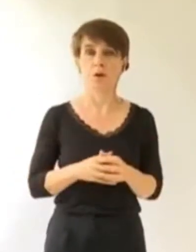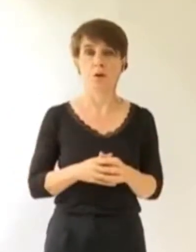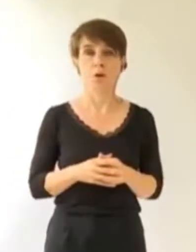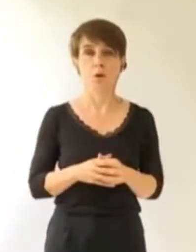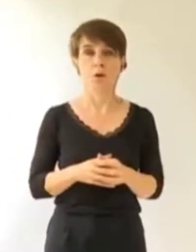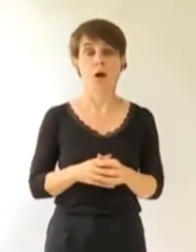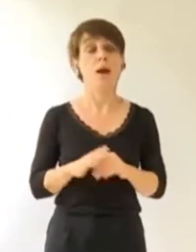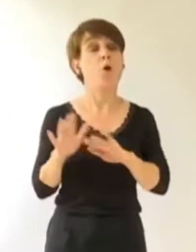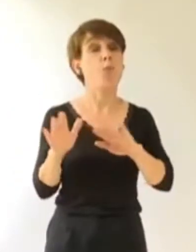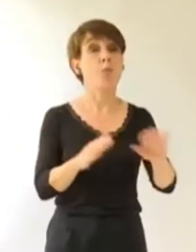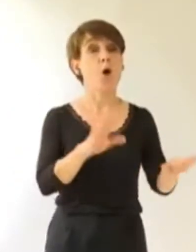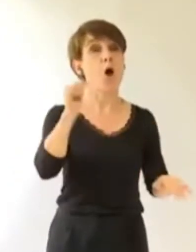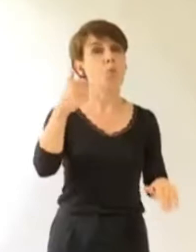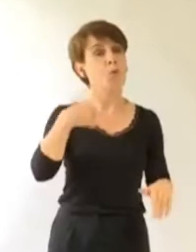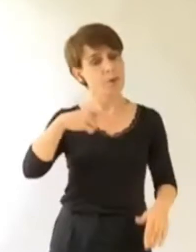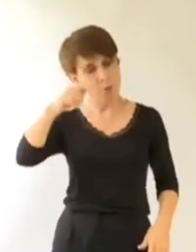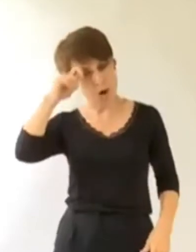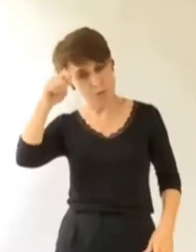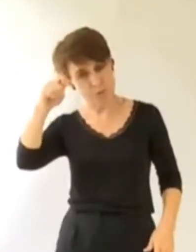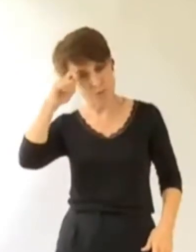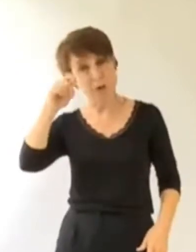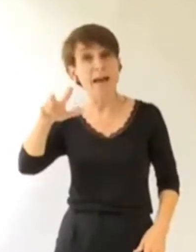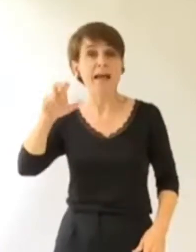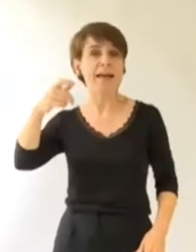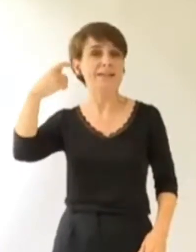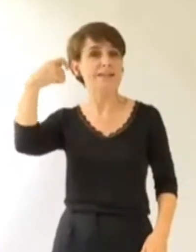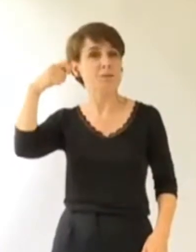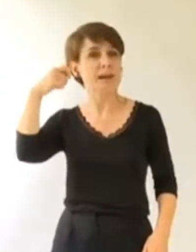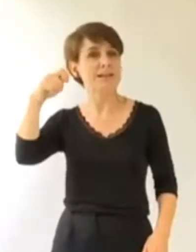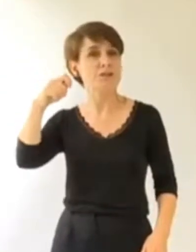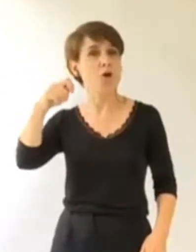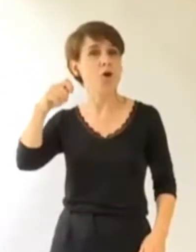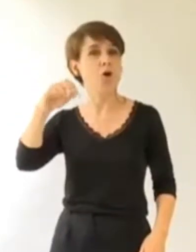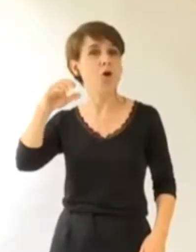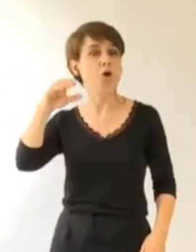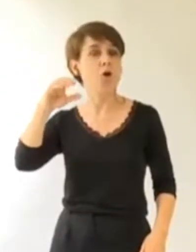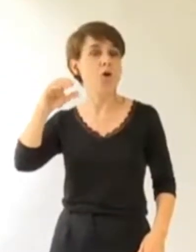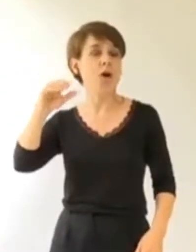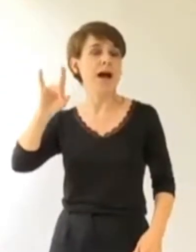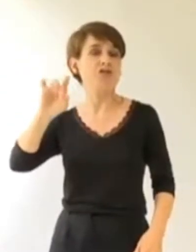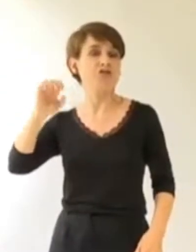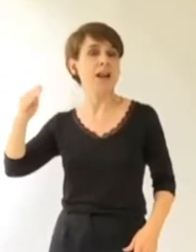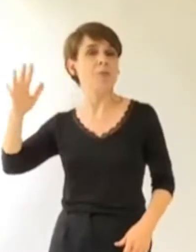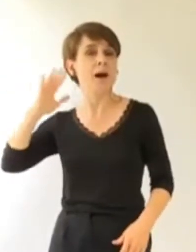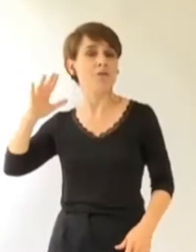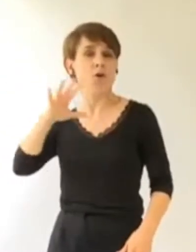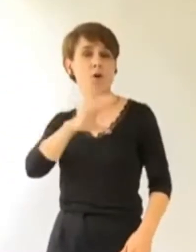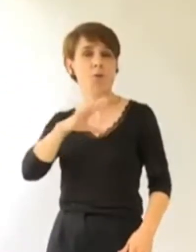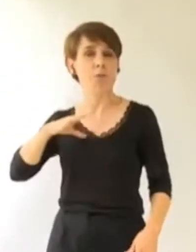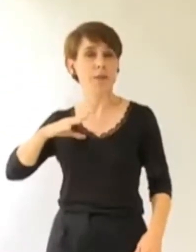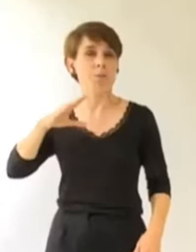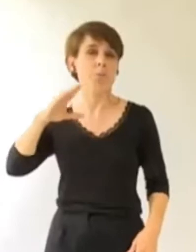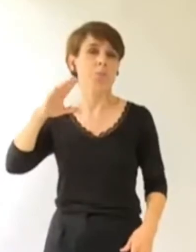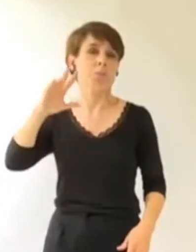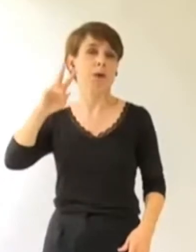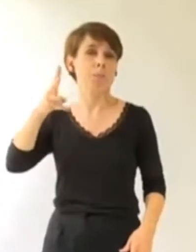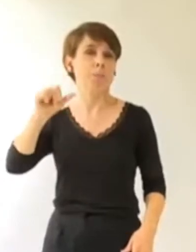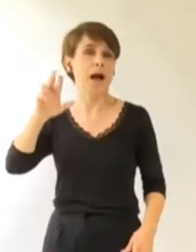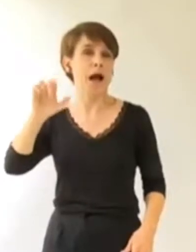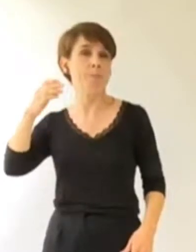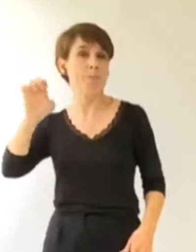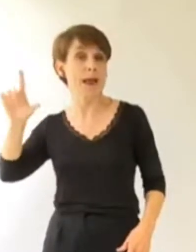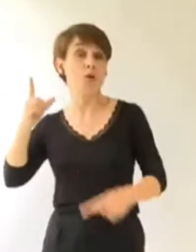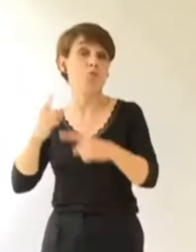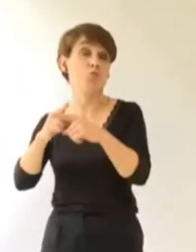aux deux présidentes de l'Office HLM de l'époque, Mme Marie-Thérèse Fion et Françoise Paramel, pour le travail formidable